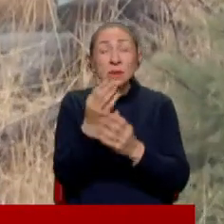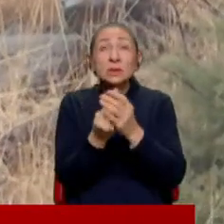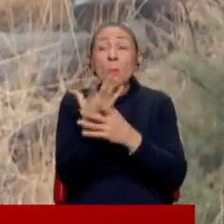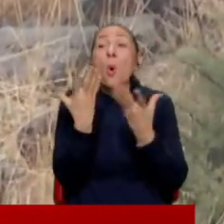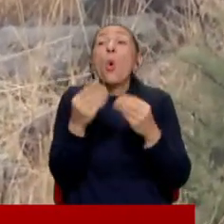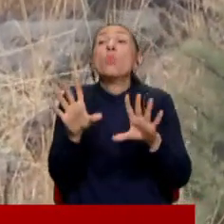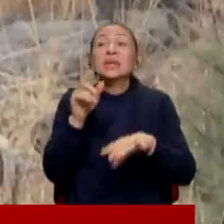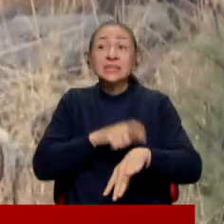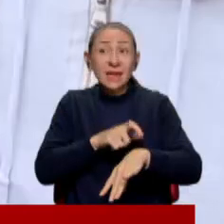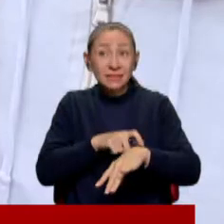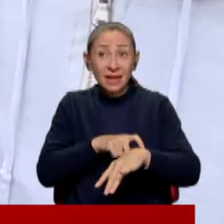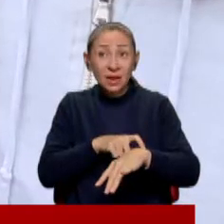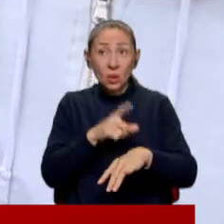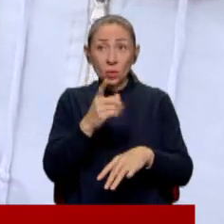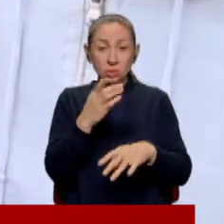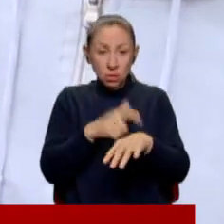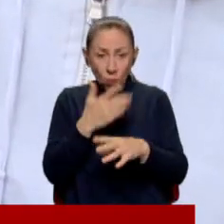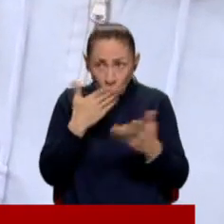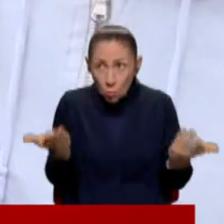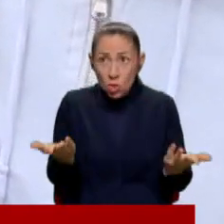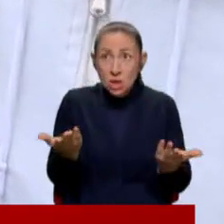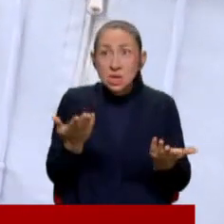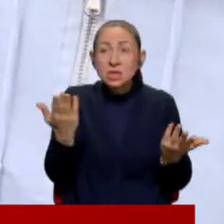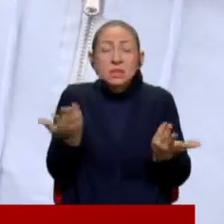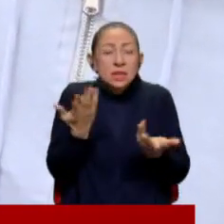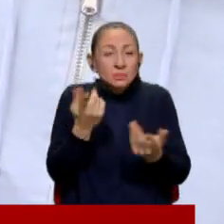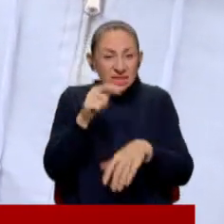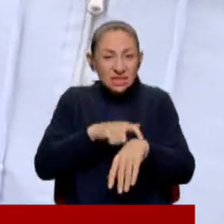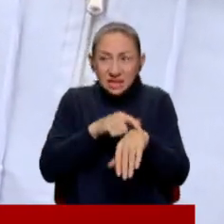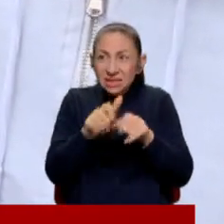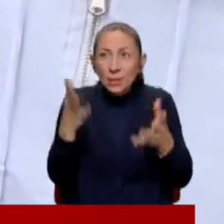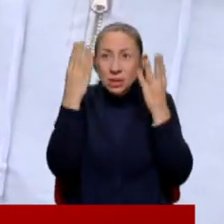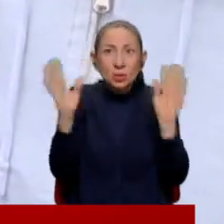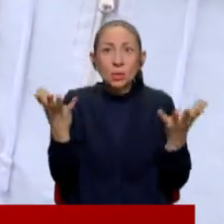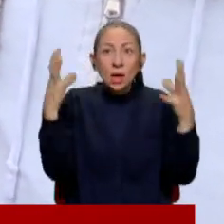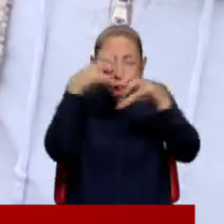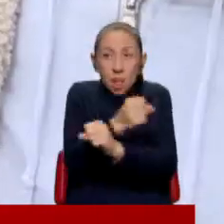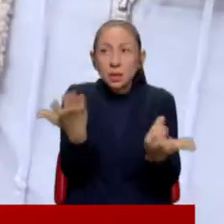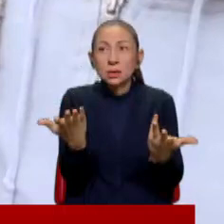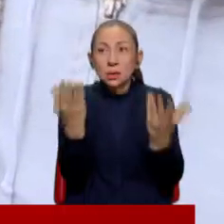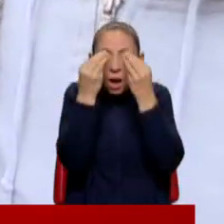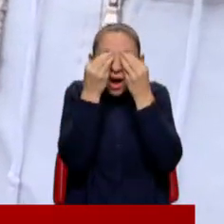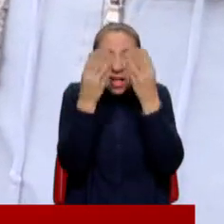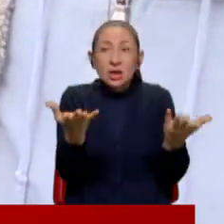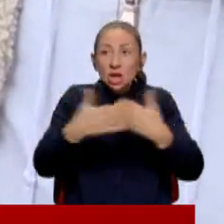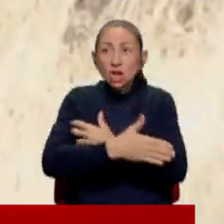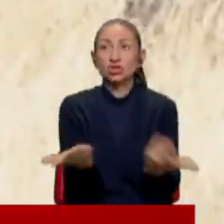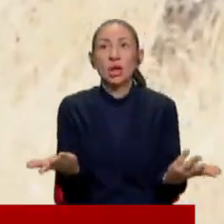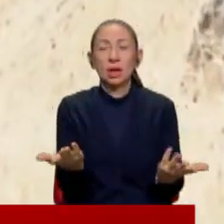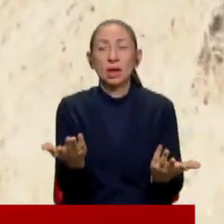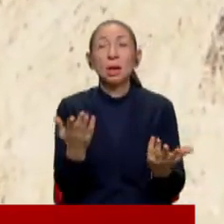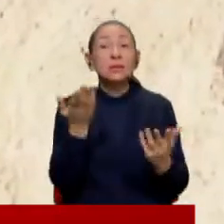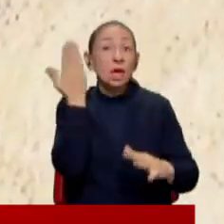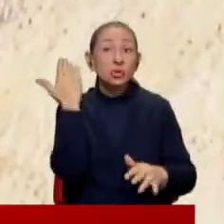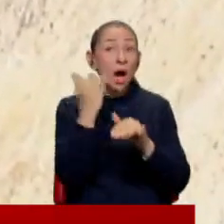aydınlanmadı saatte o saat okul olur mu abla ya Bu nasıl bir saat sistemidir nasıl şeydir abla kar yani karanlıkta gidiyorlar abla gece yarısı ya çocuklar ya Daha